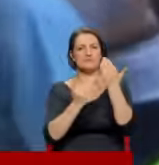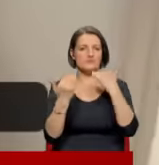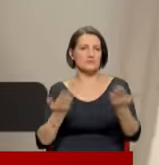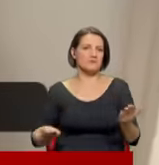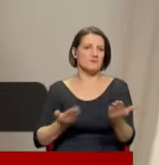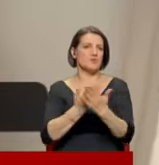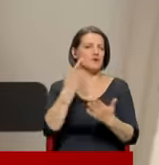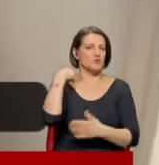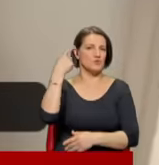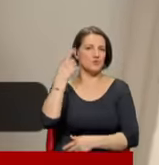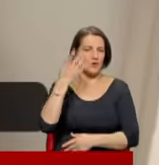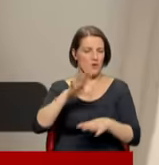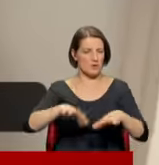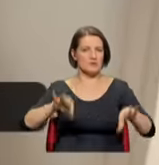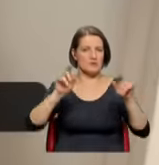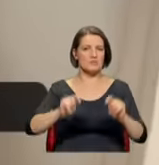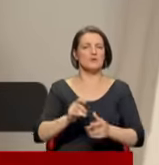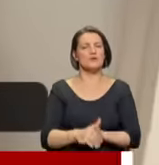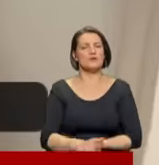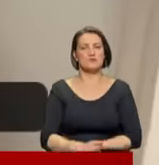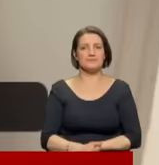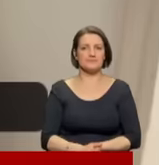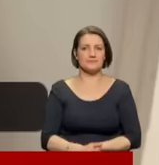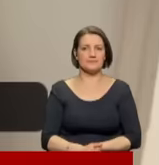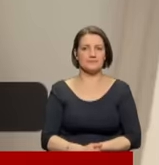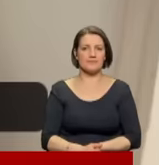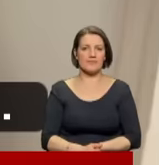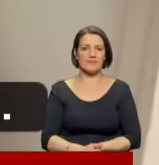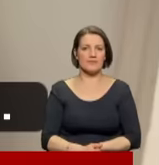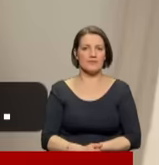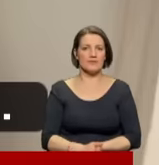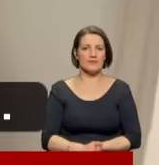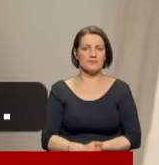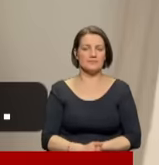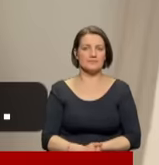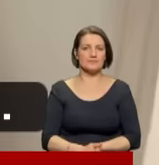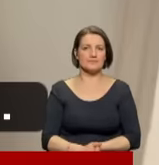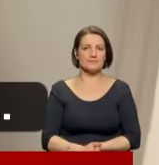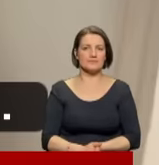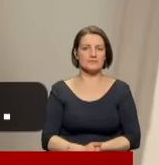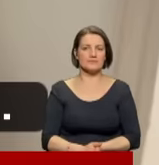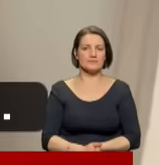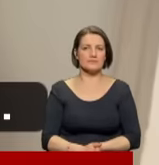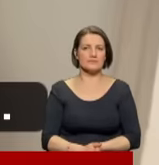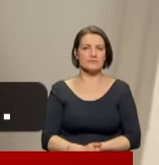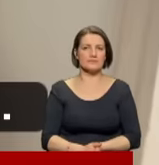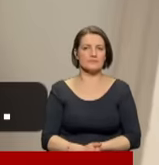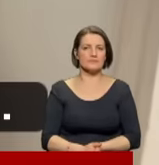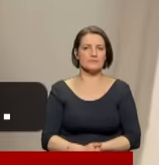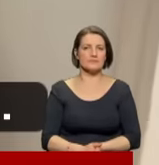hazırlanıyor. İnşallah Yargıtay'dan bize olumlu bir cevap gelir artık. Bütün bilirkişi